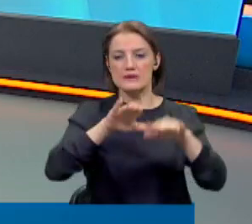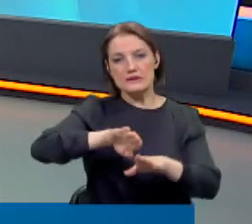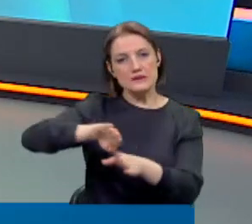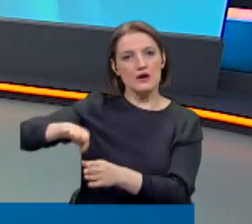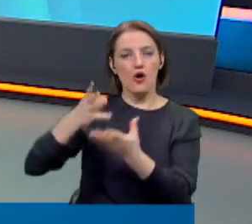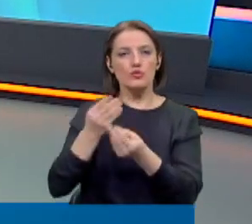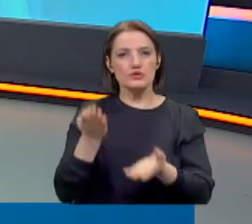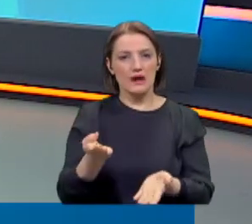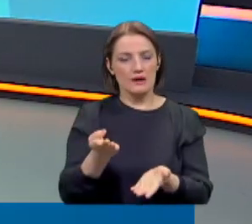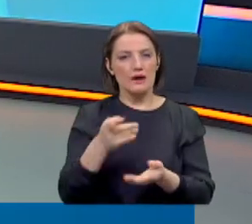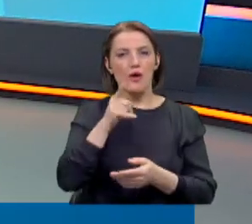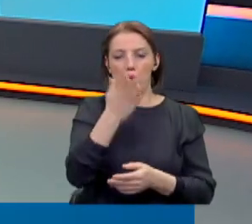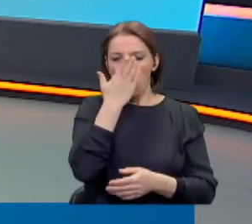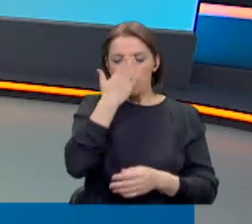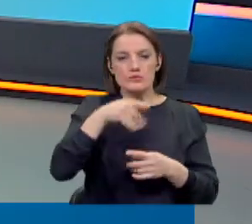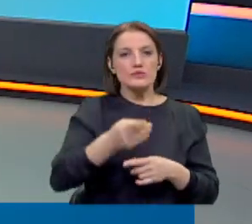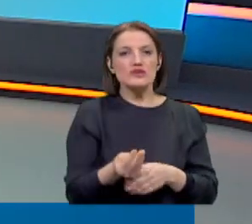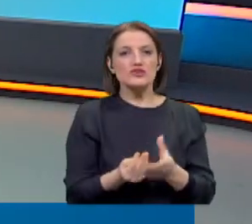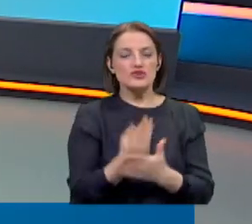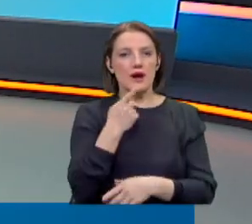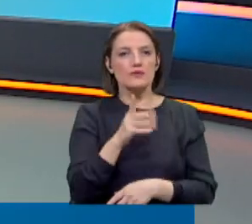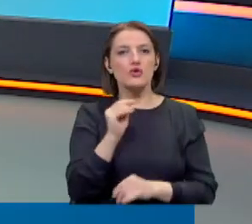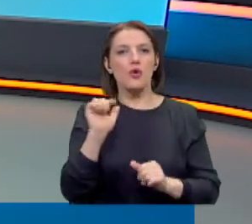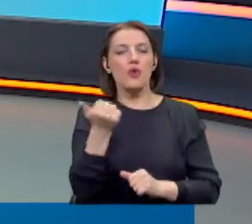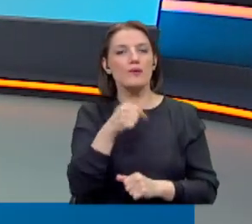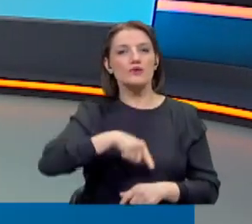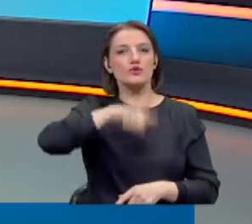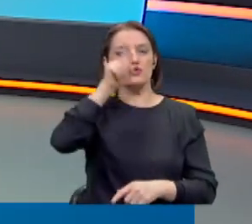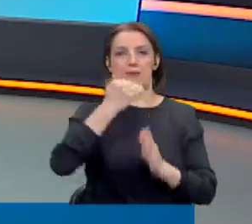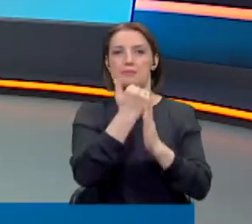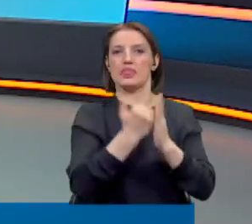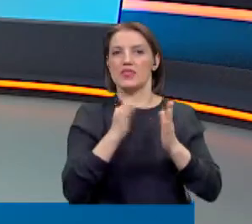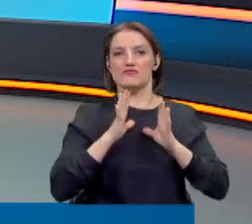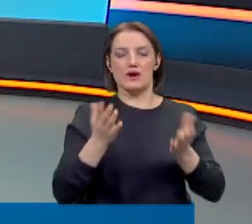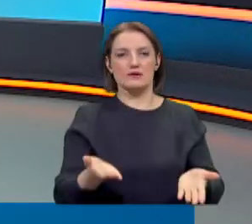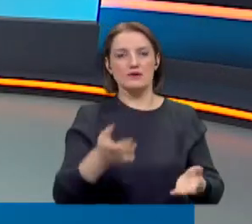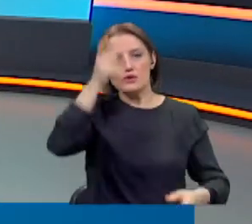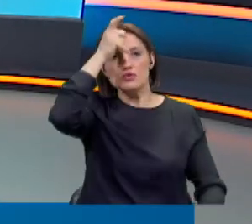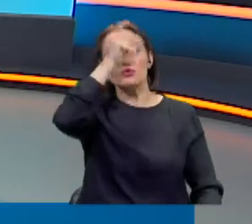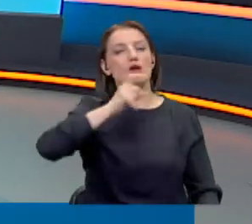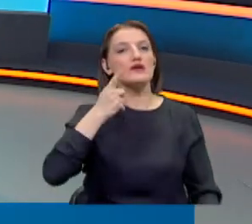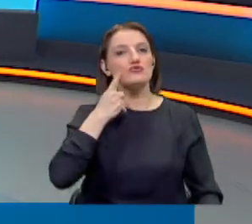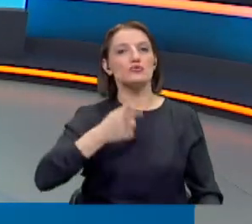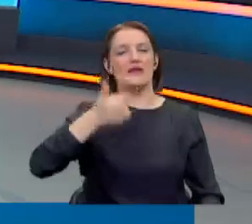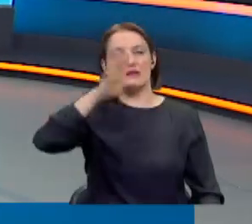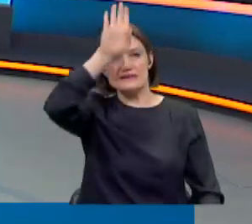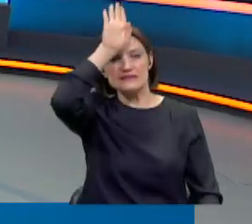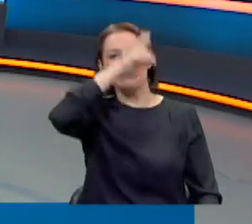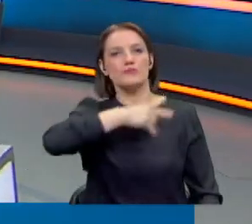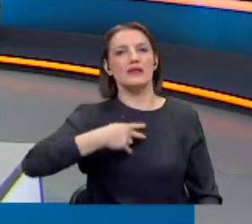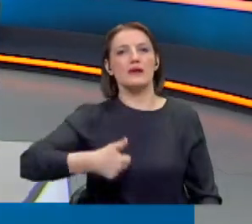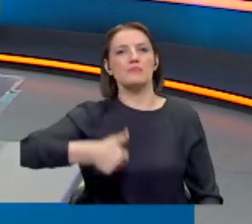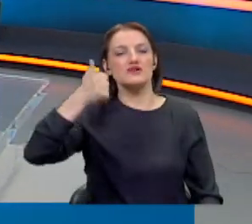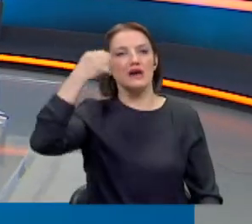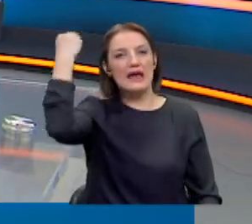asıl orada önümüzde çıkan çok önemli bir gündem maddesi var bu Türkiye Cumhuriyeti'nde İstanbul Büyükşehir